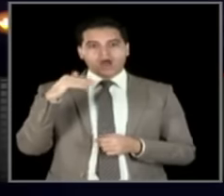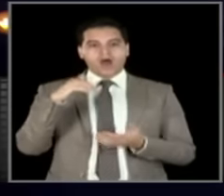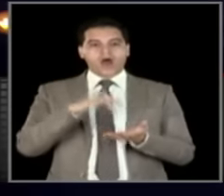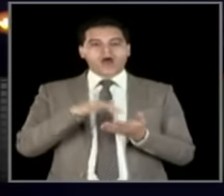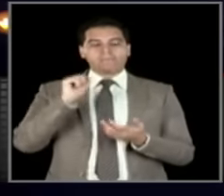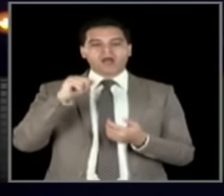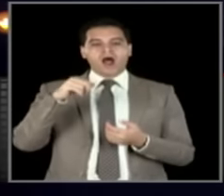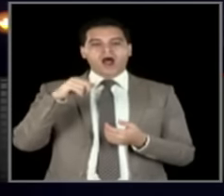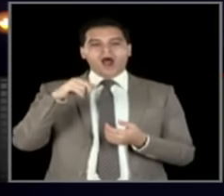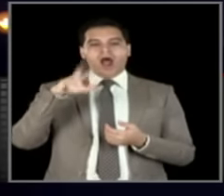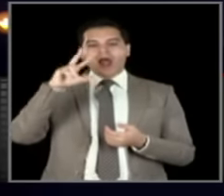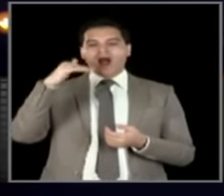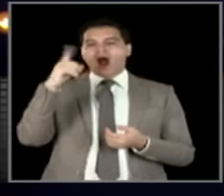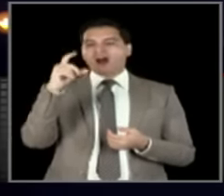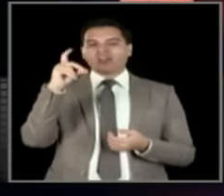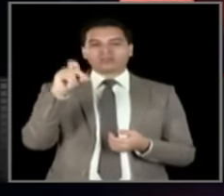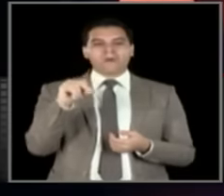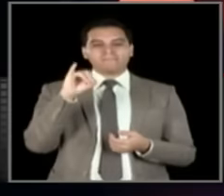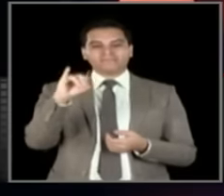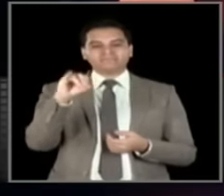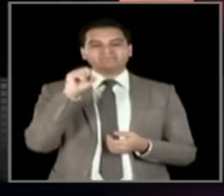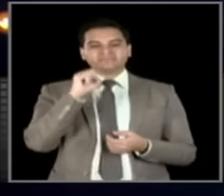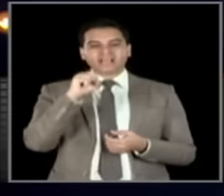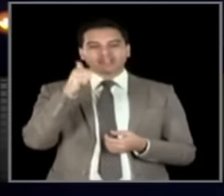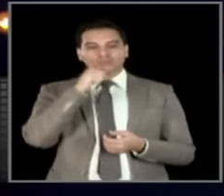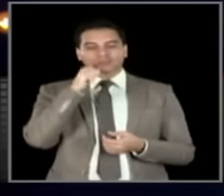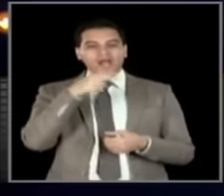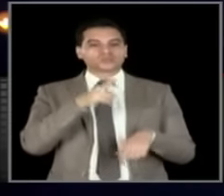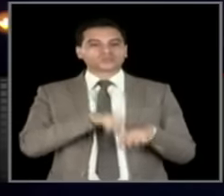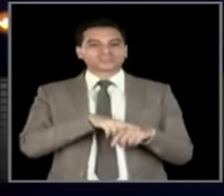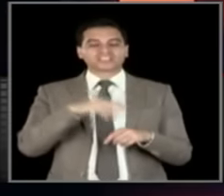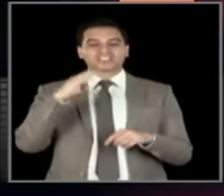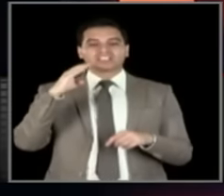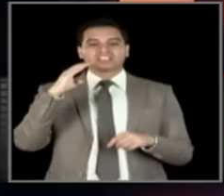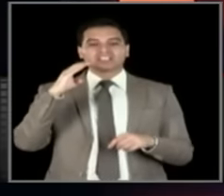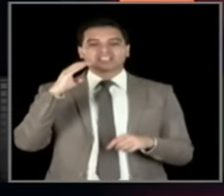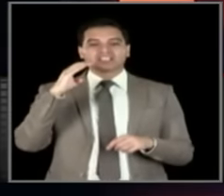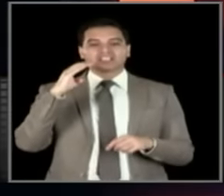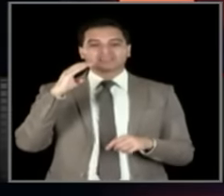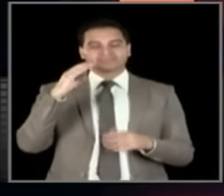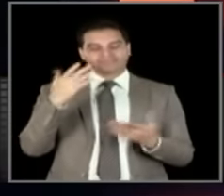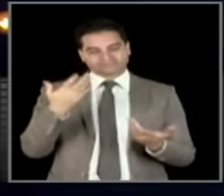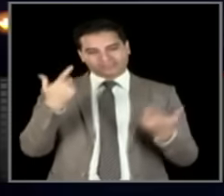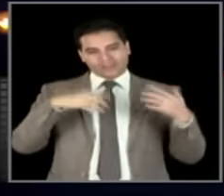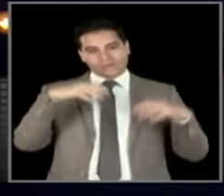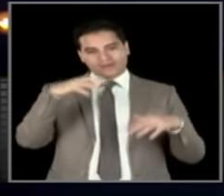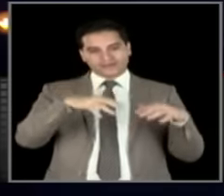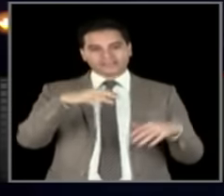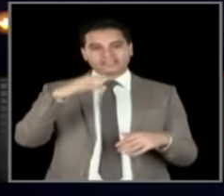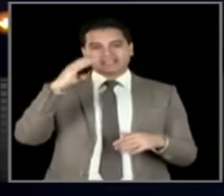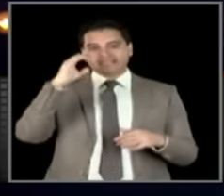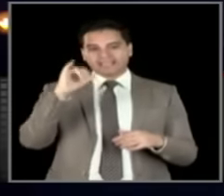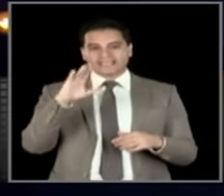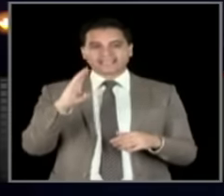السودان، وكمبالا عاصمة أوغندا. كينشاسا كونغو ديمقراطية،